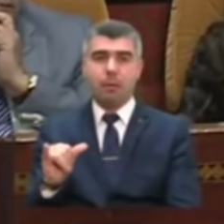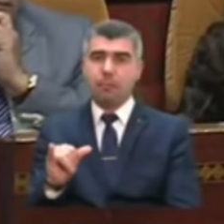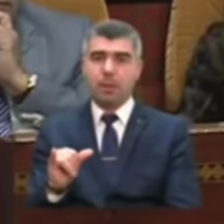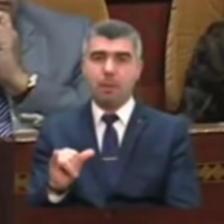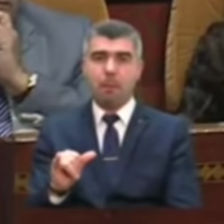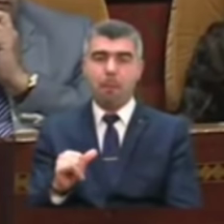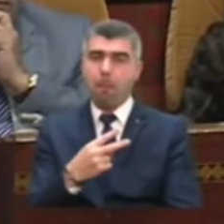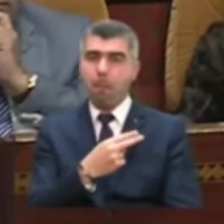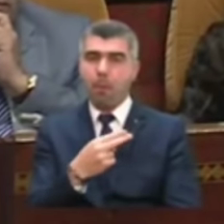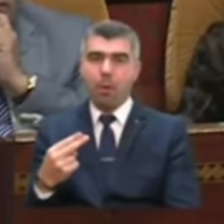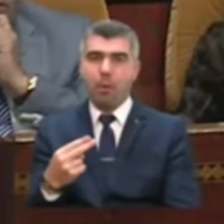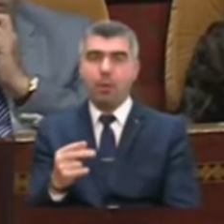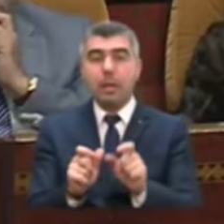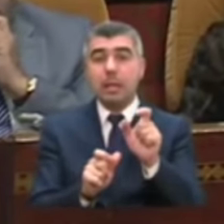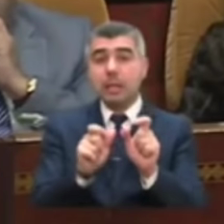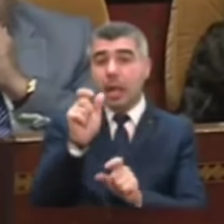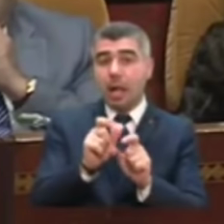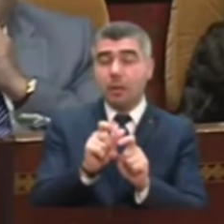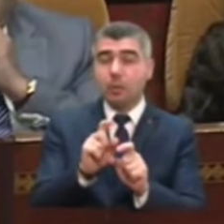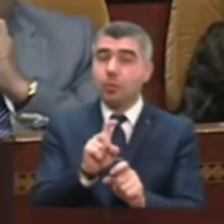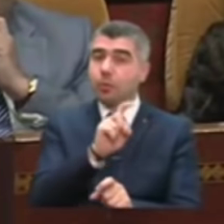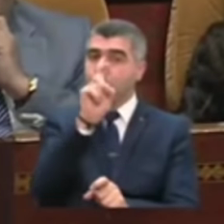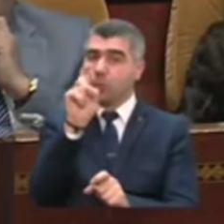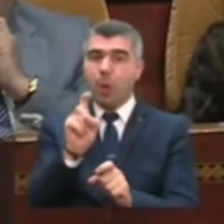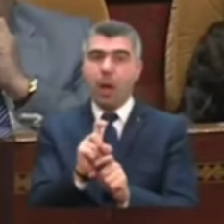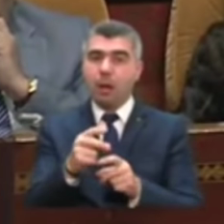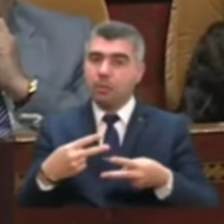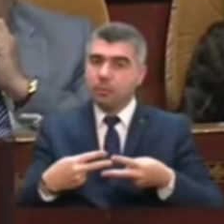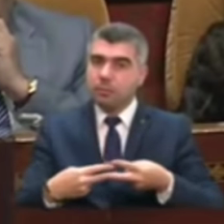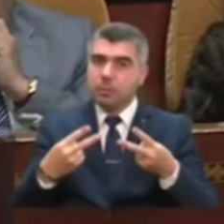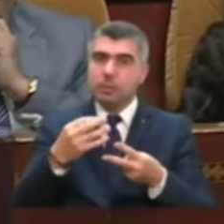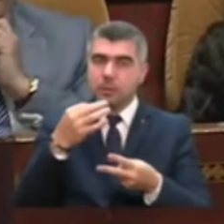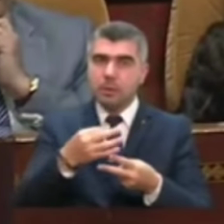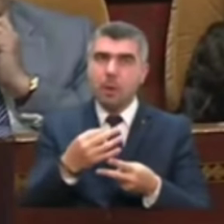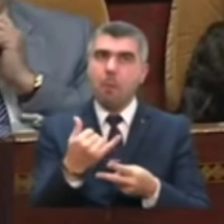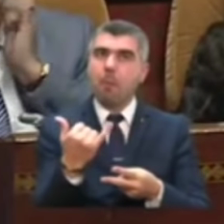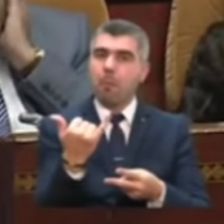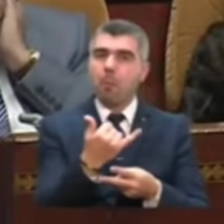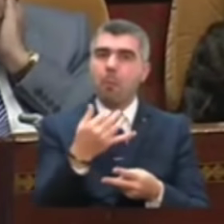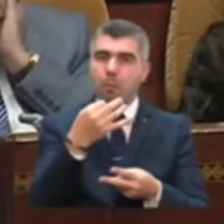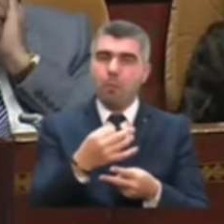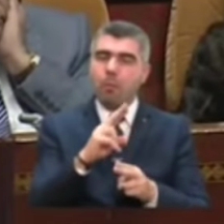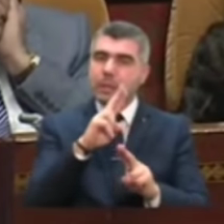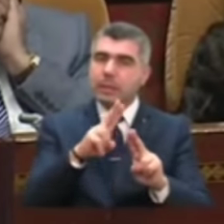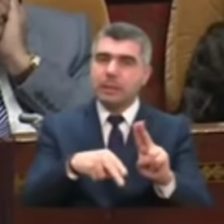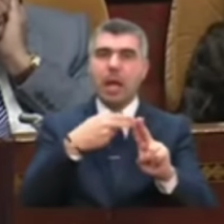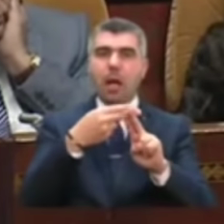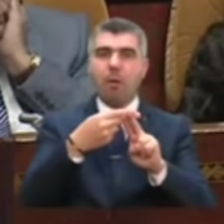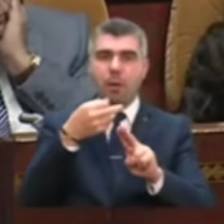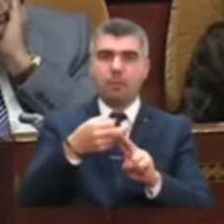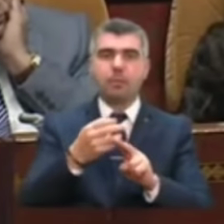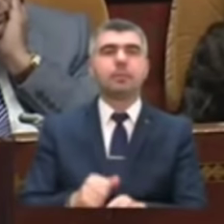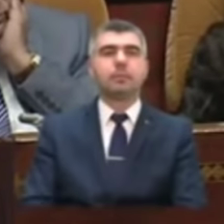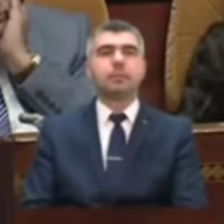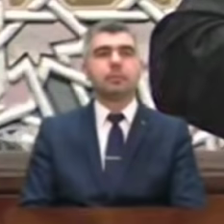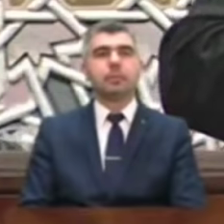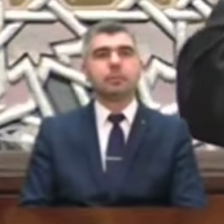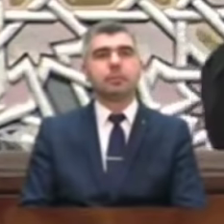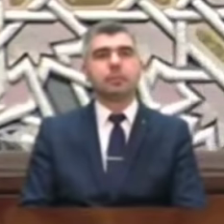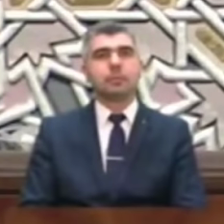النواب يطرحوا الأسئلة ديالهم بالأمازيغية وتتم يعني الإجابة بالعربية. تفضل السيد